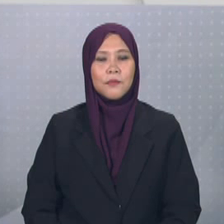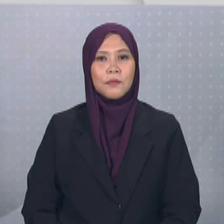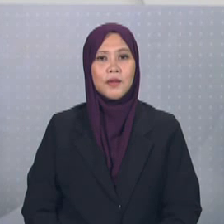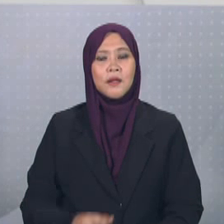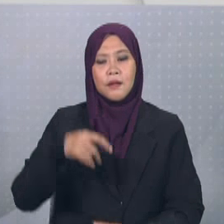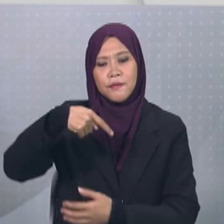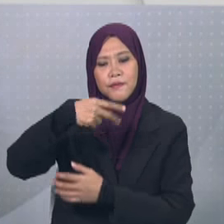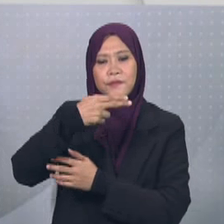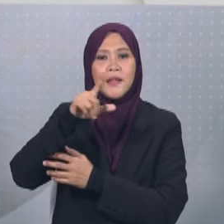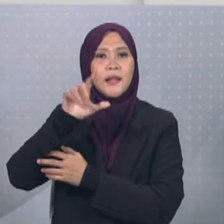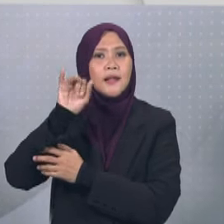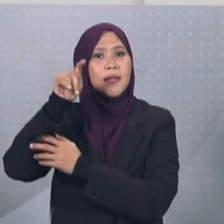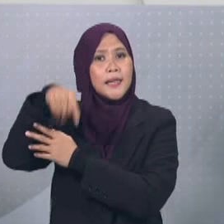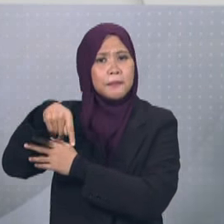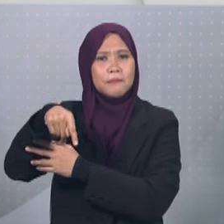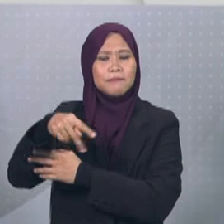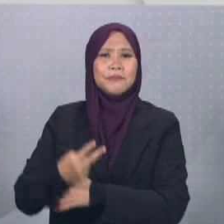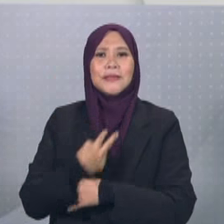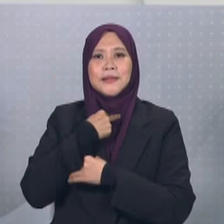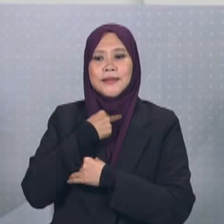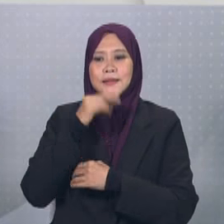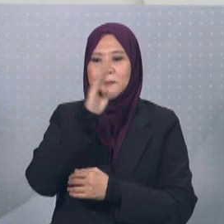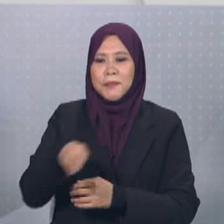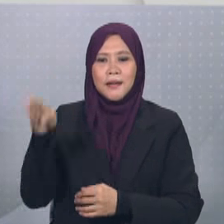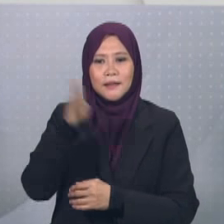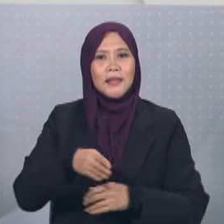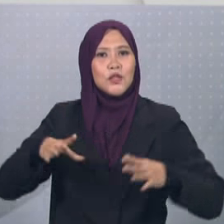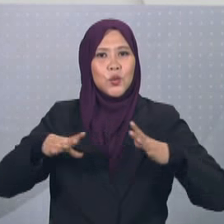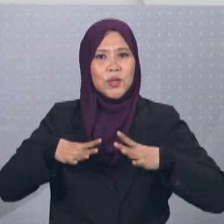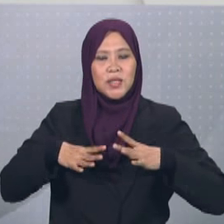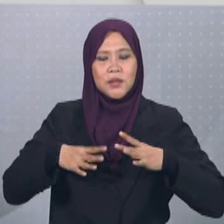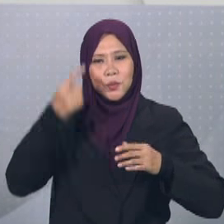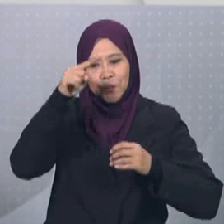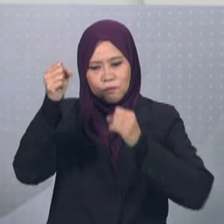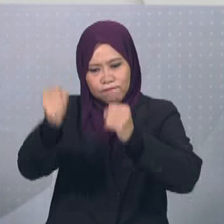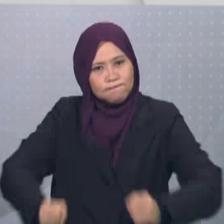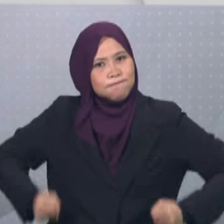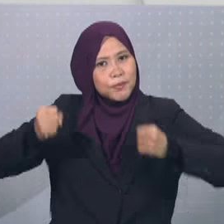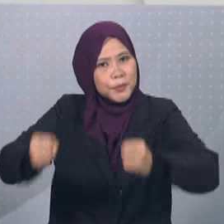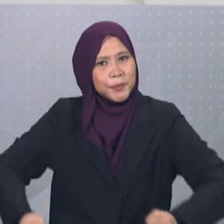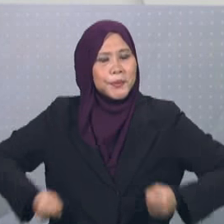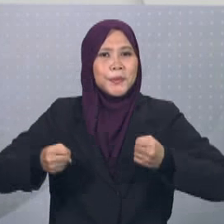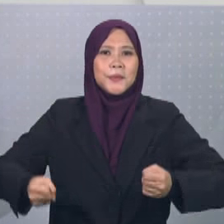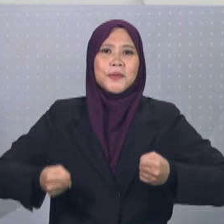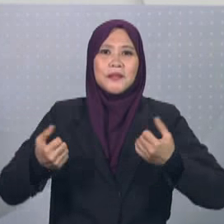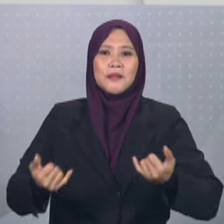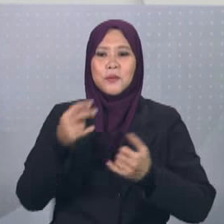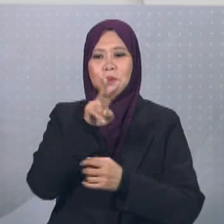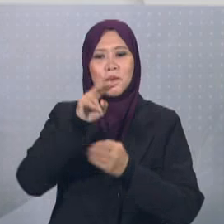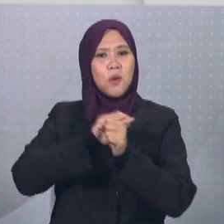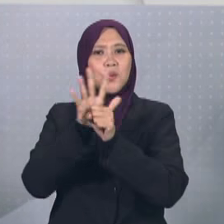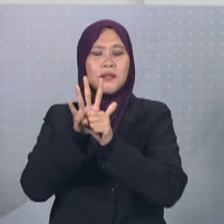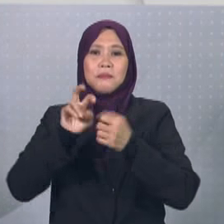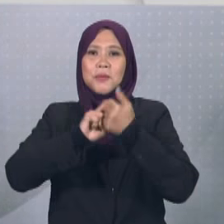Apabila Philip Klein Herrero terpaksa membatalkan cuti meluncur saljinya kerana wabak COVID-19, beliau mereka